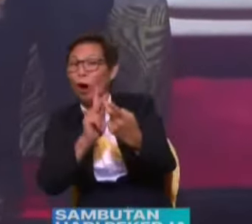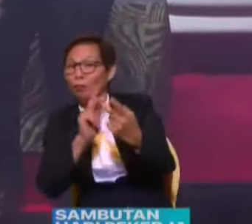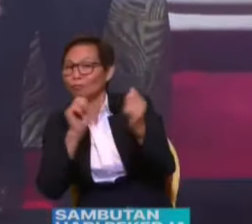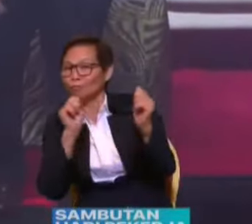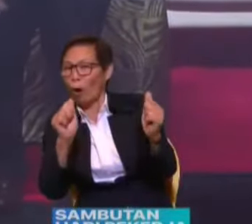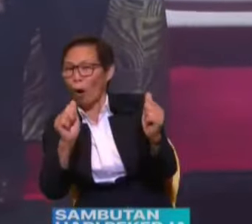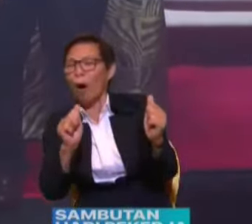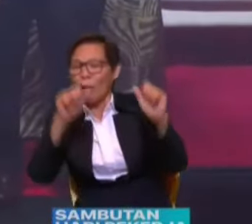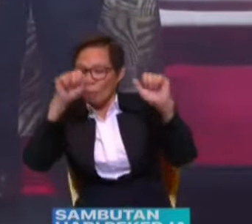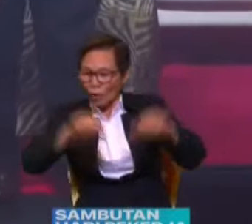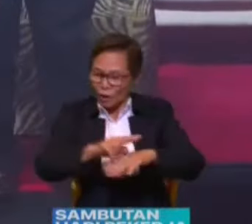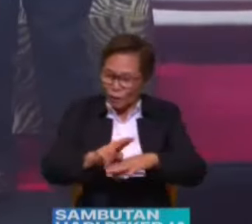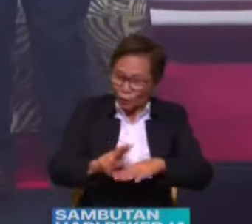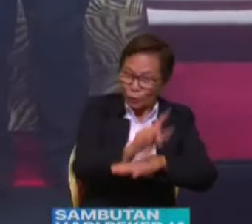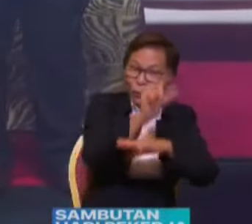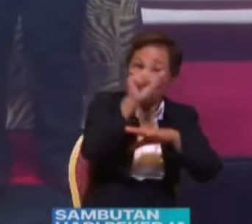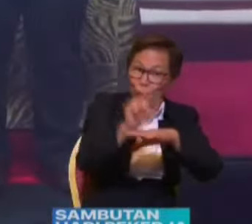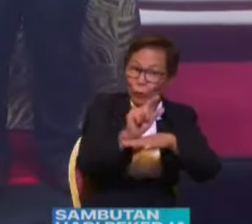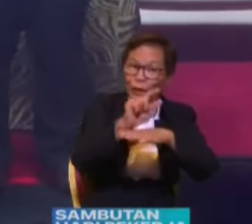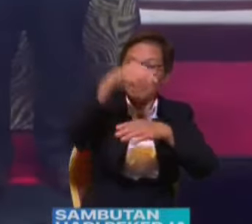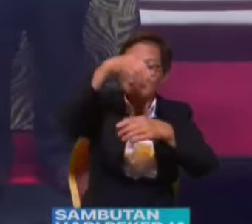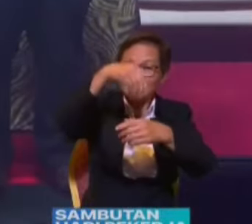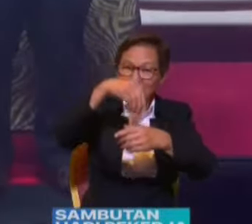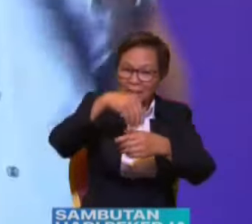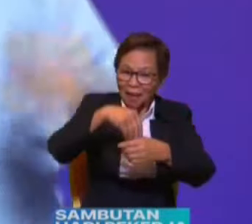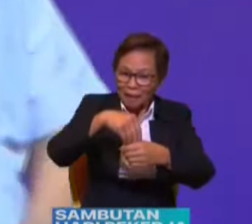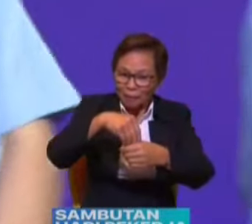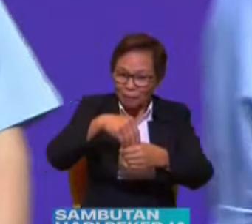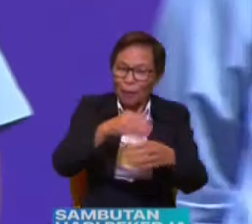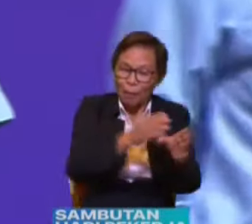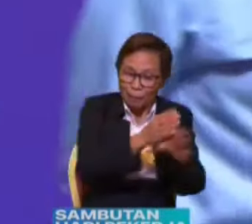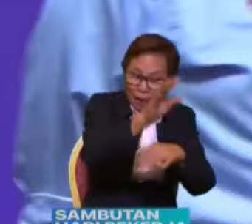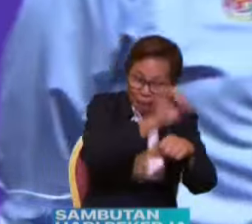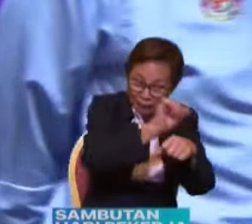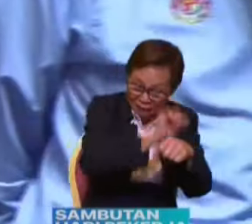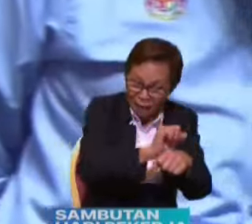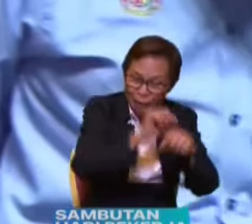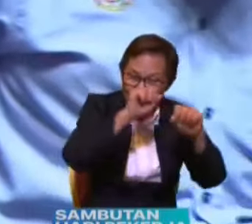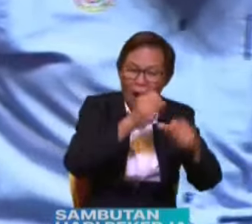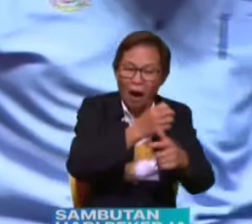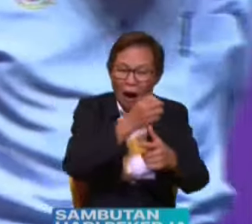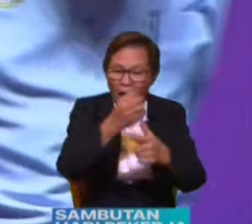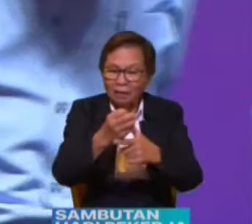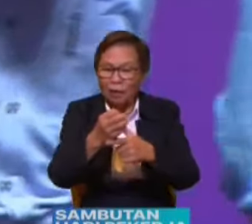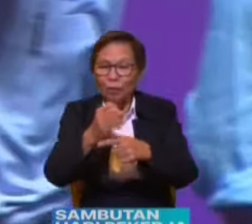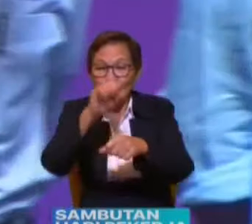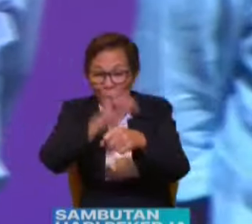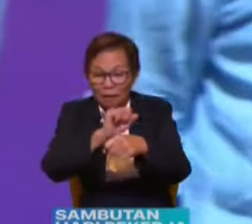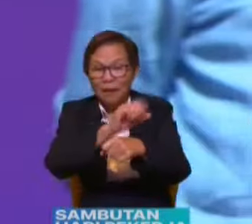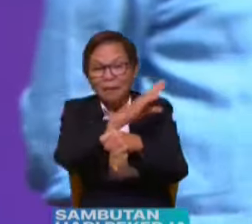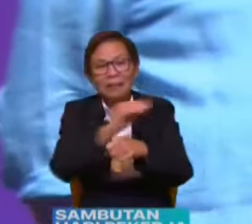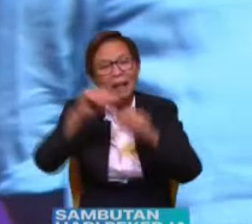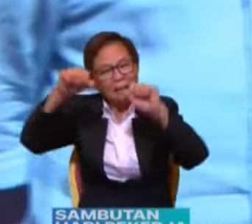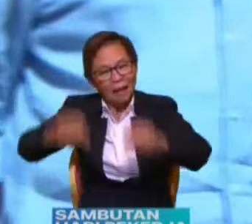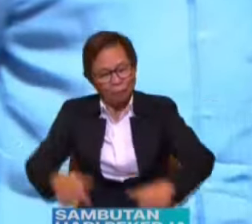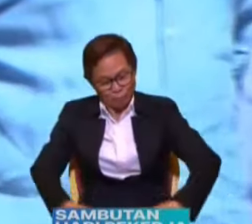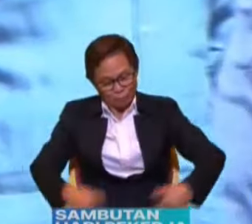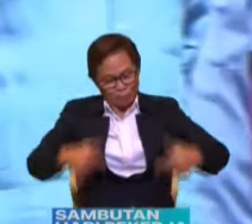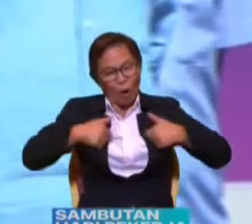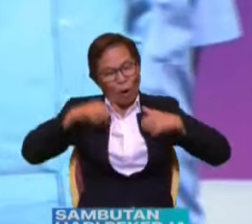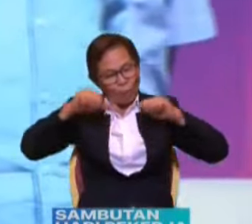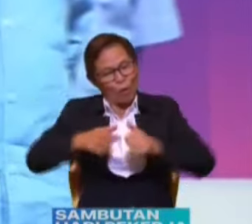sahaja untuk diaplikasikan di dalam bidang pekerjaan ataupun sektor pekerjaan, tetapi juga dalam kehidupan